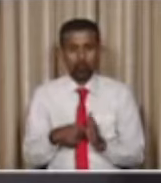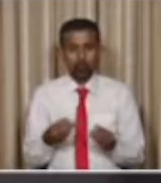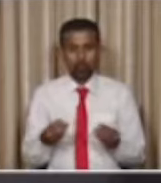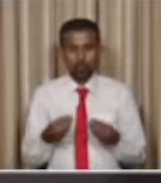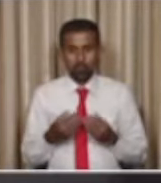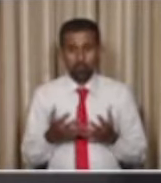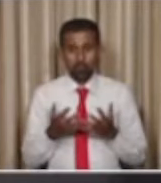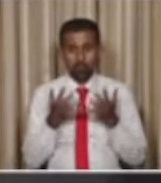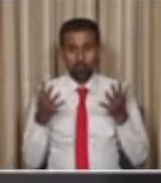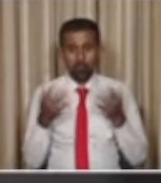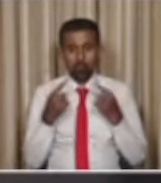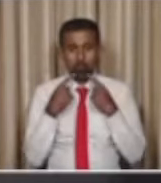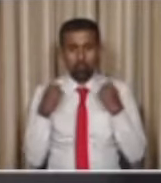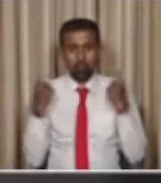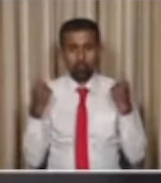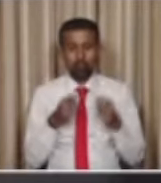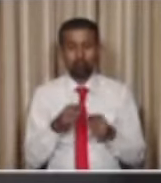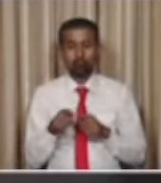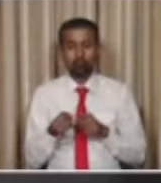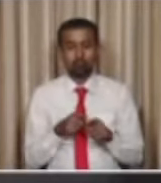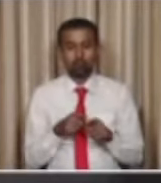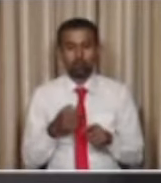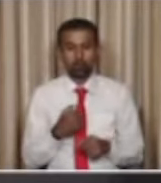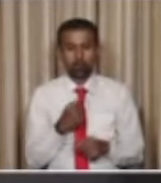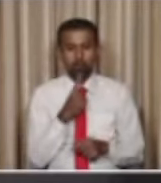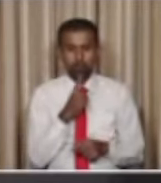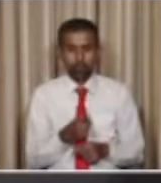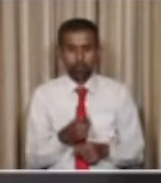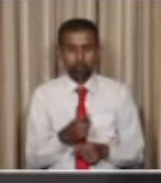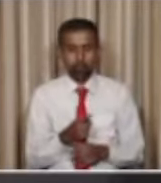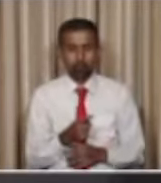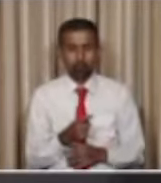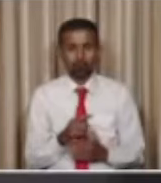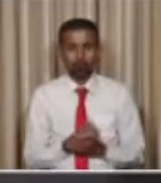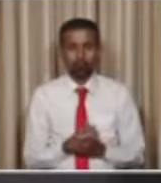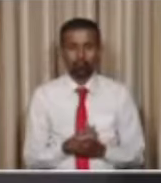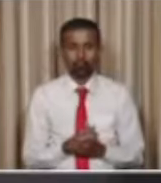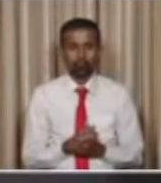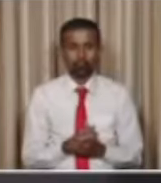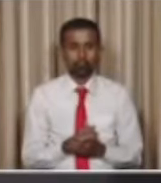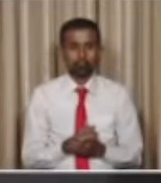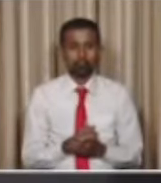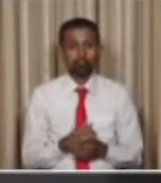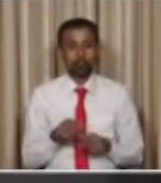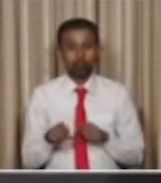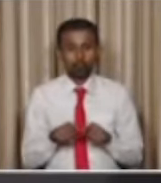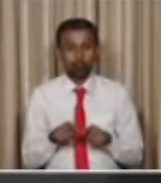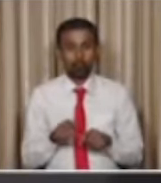ಲೊಕು ಆಡಂಬರೆಯ ಖ್ಯಾಟಿಯಟ ಮಮ ದಕ್ಷಿಣವ ಎವನಿ ಪಶುಭೀಮಕ ಇಂದಲ